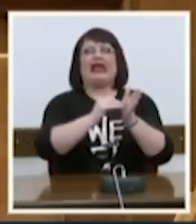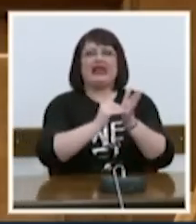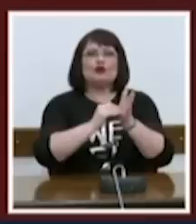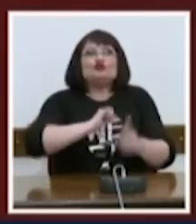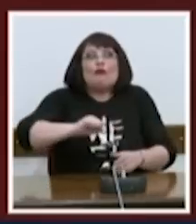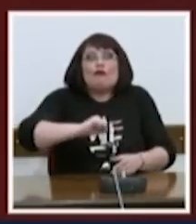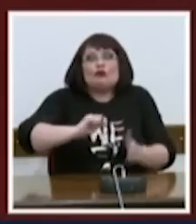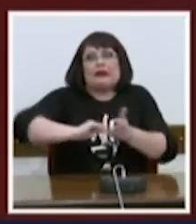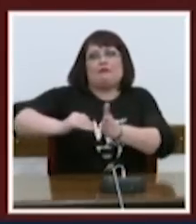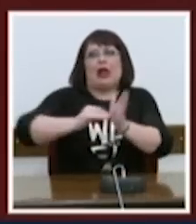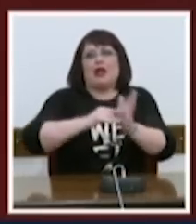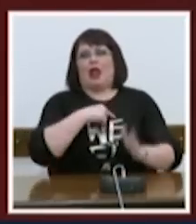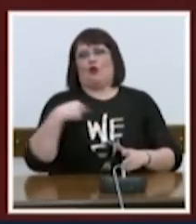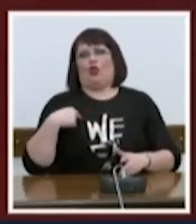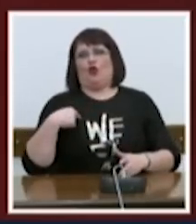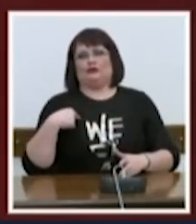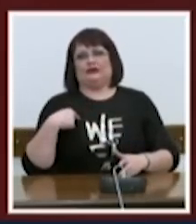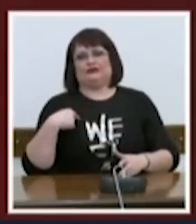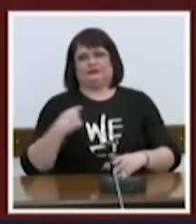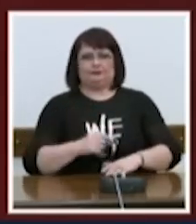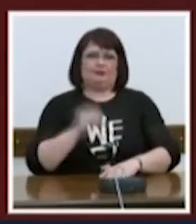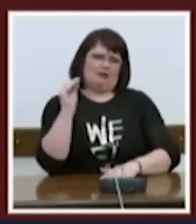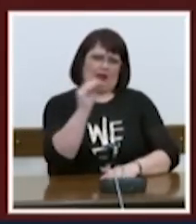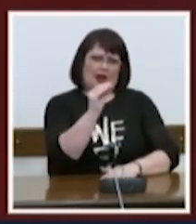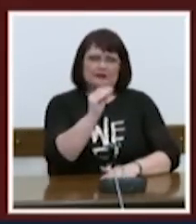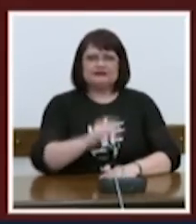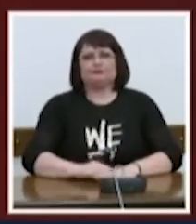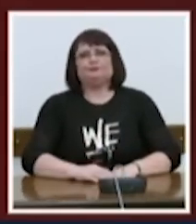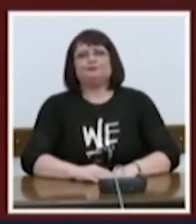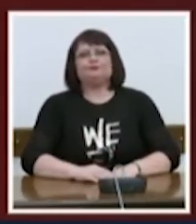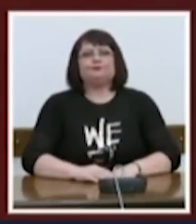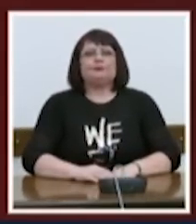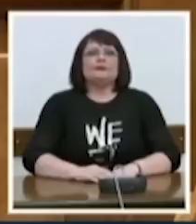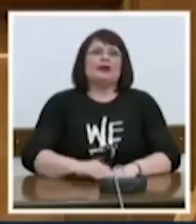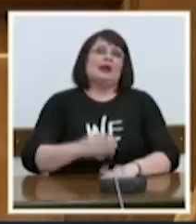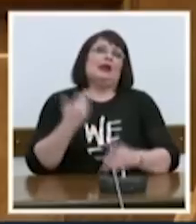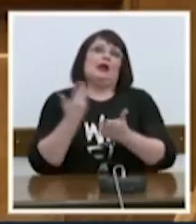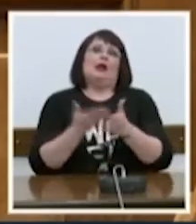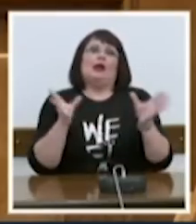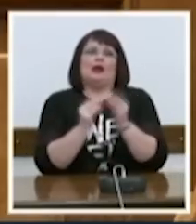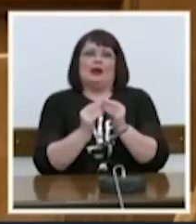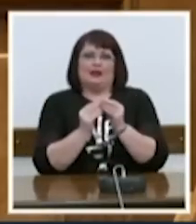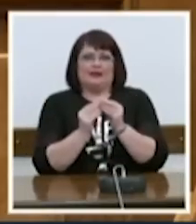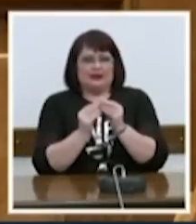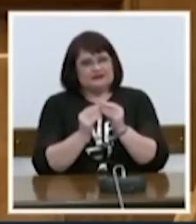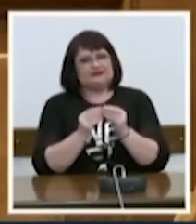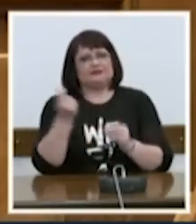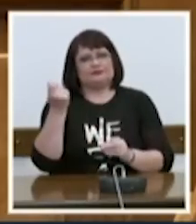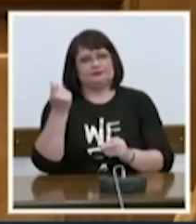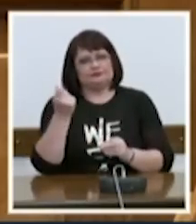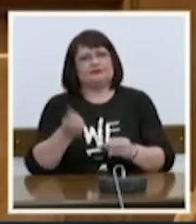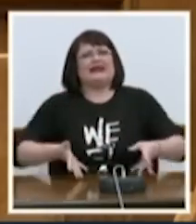εργαζόμενοι. Η ηλεκτρονική έκδοση οικοδομικών αδειών, η ηλεκτρονική ταυτότητα κτηρίου,